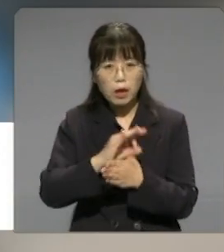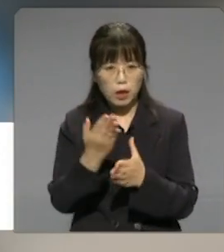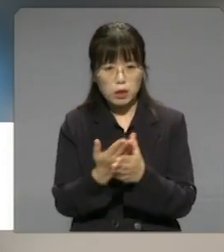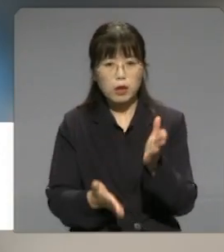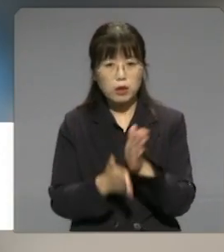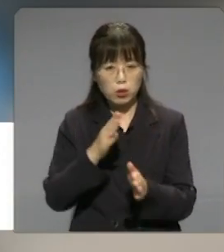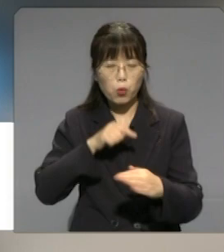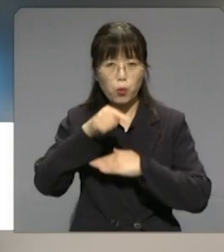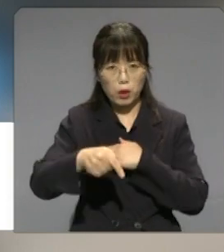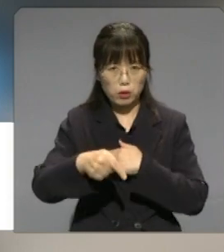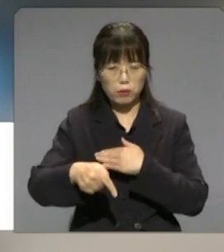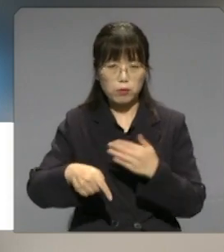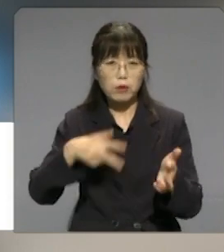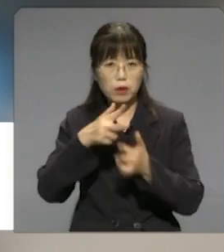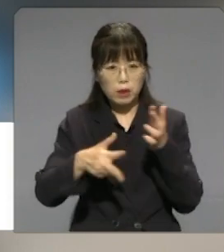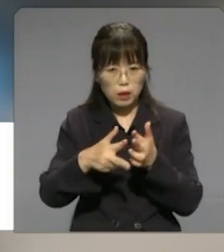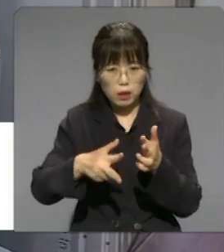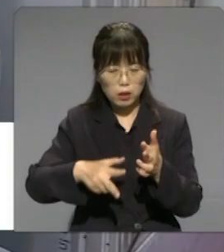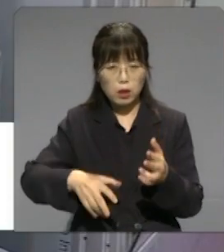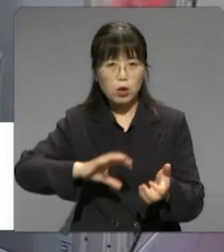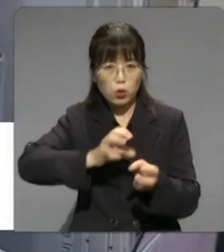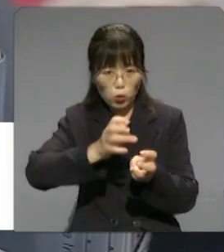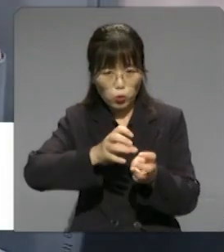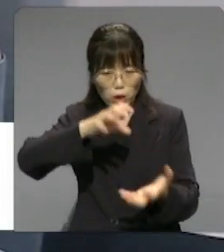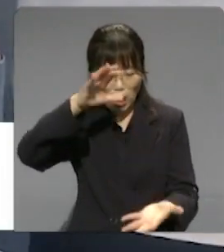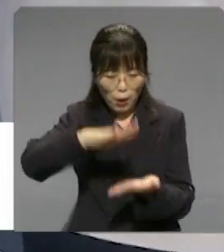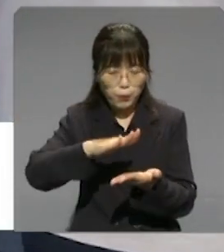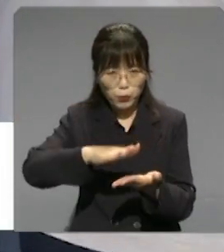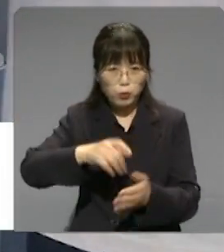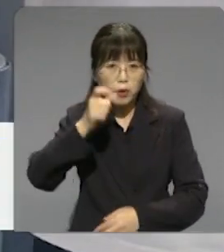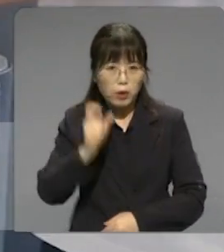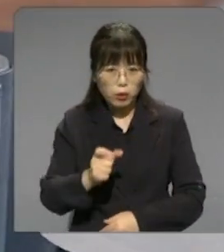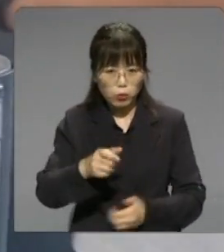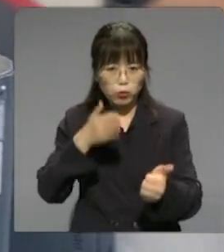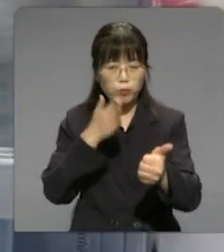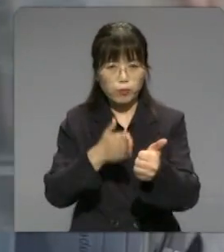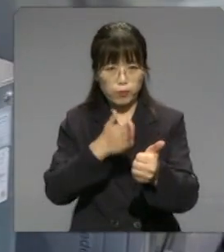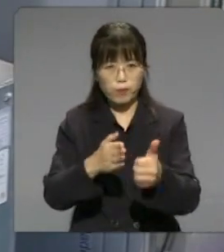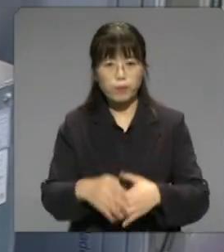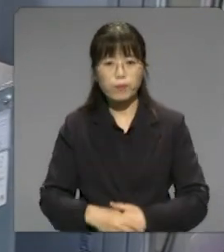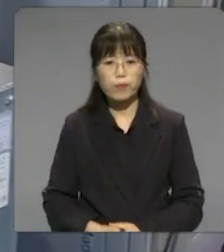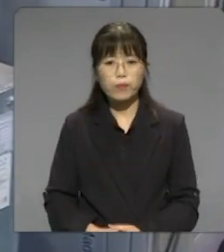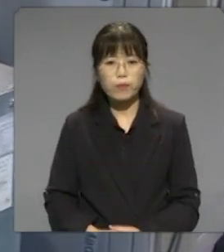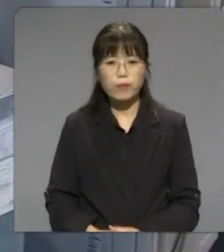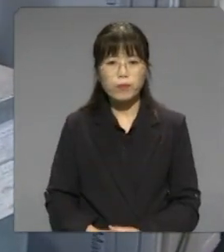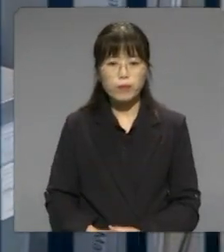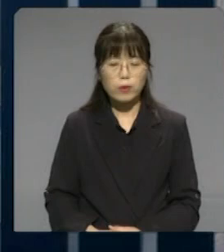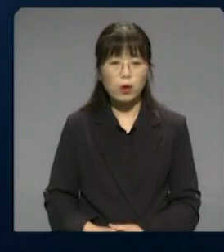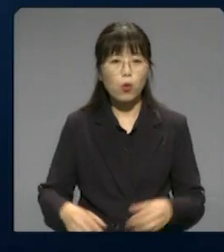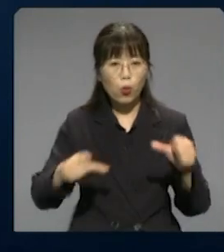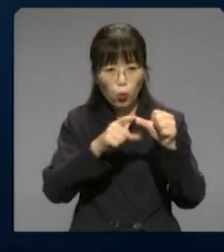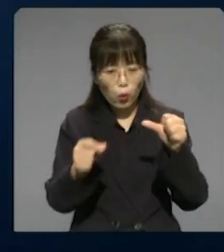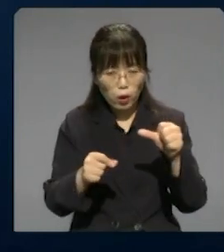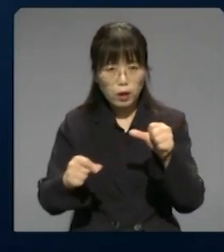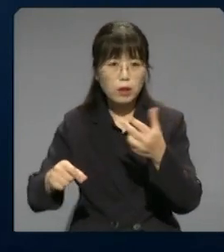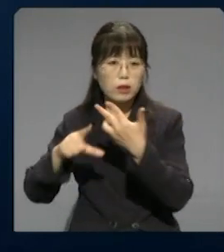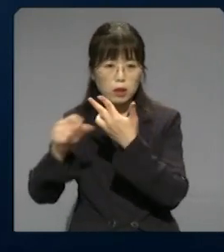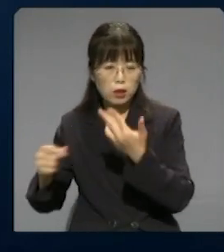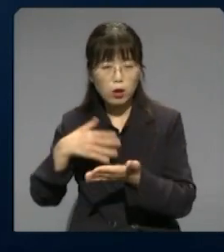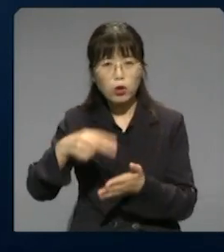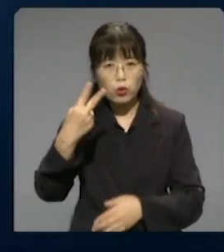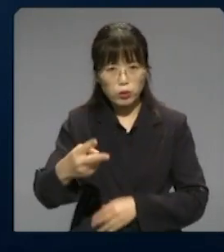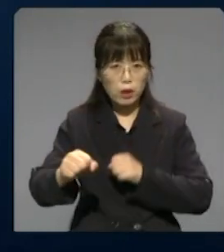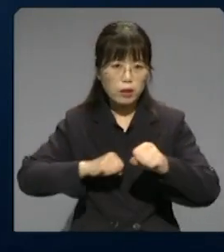안양시는 외부 기관에 콘크리트 압축 강도 시험을 의뢰했습니다. 지난 5월과 7월 두